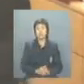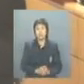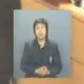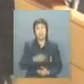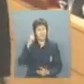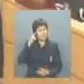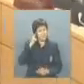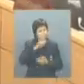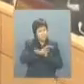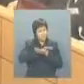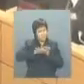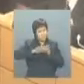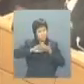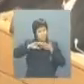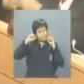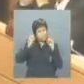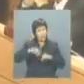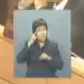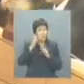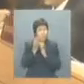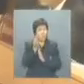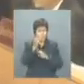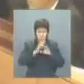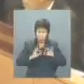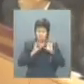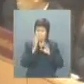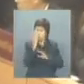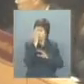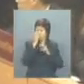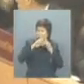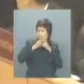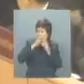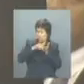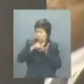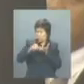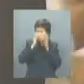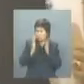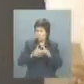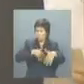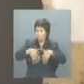ยเร็วที่สุดนะคะเพื่อที่จะเร่งเข้ามาทำงานแก้ไขปัญหาให้กับพี่น้องประชาชนค่ะ